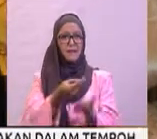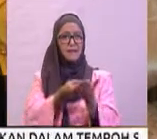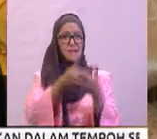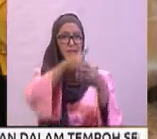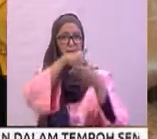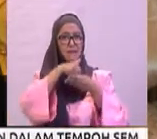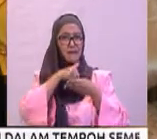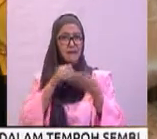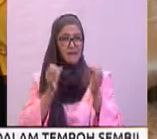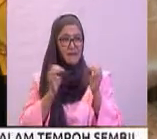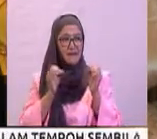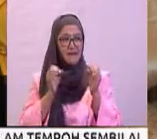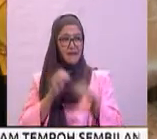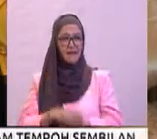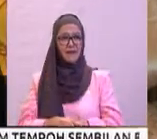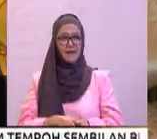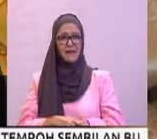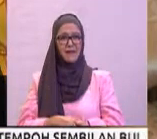duit raya tu nak